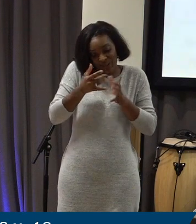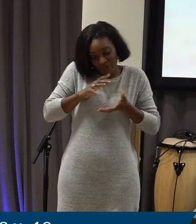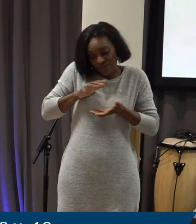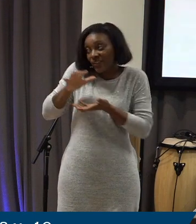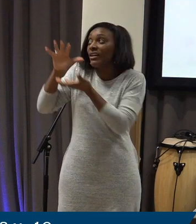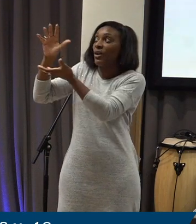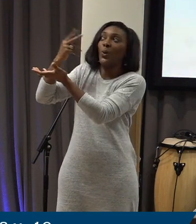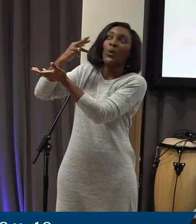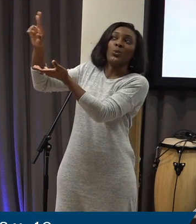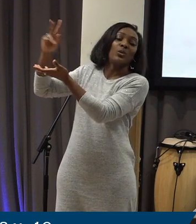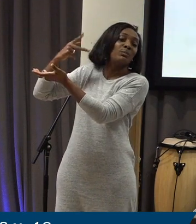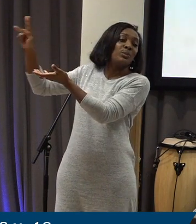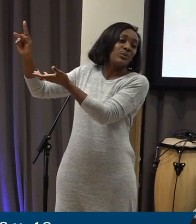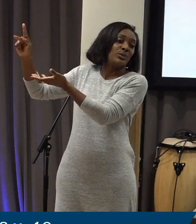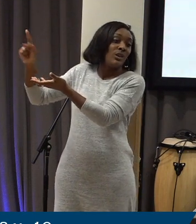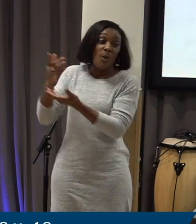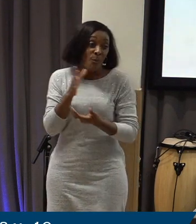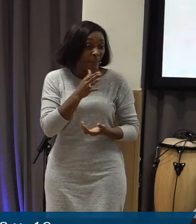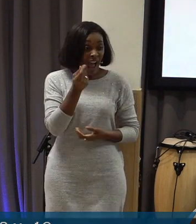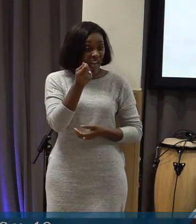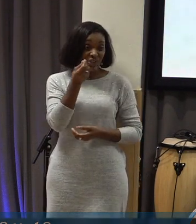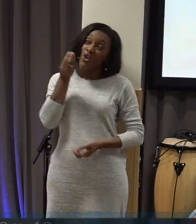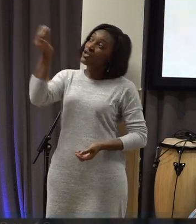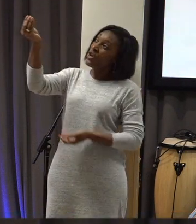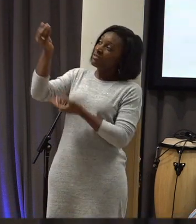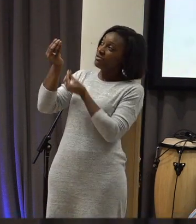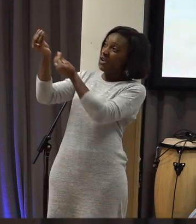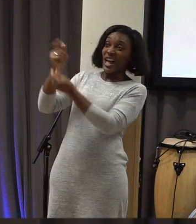On ne peut pas avoir une autre monnaie. On ne